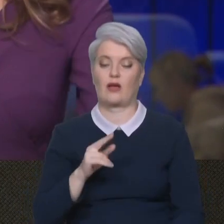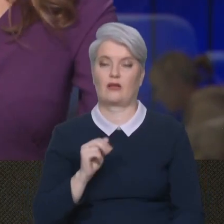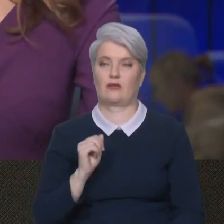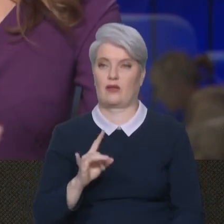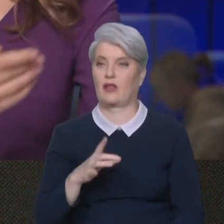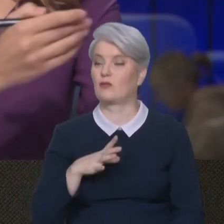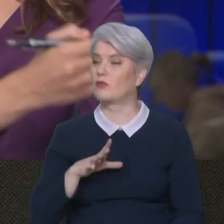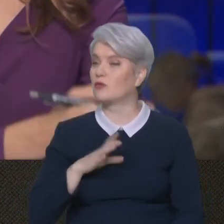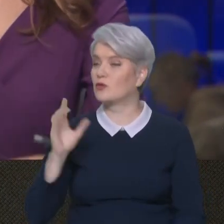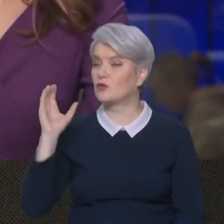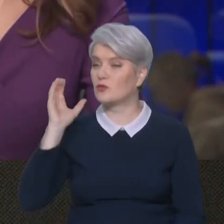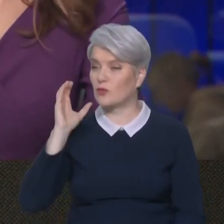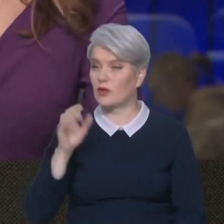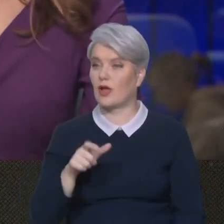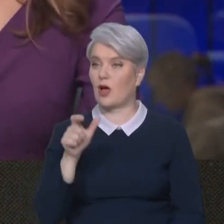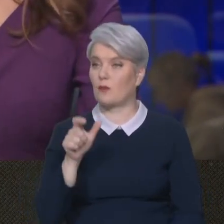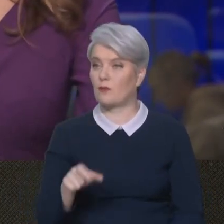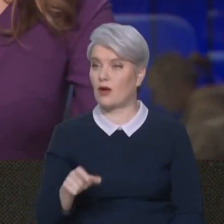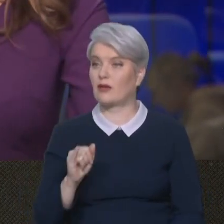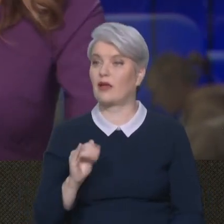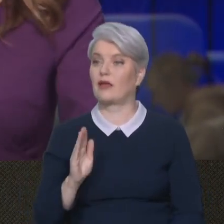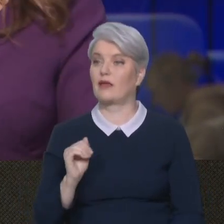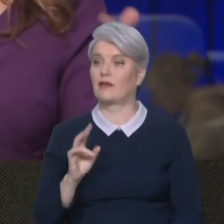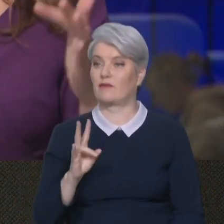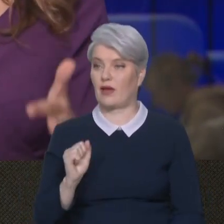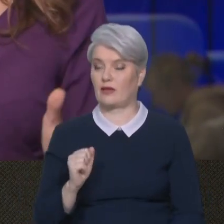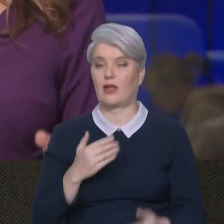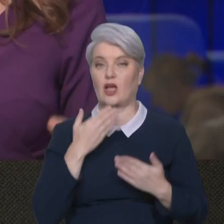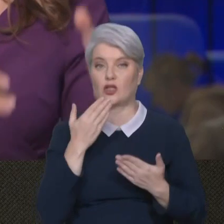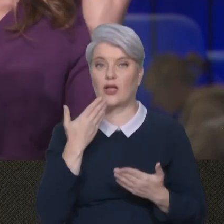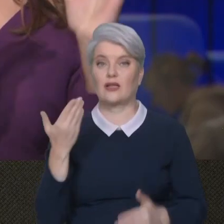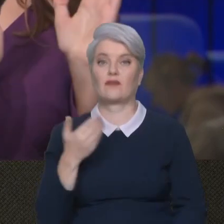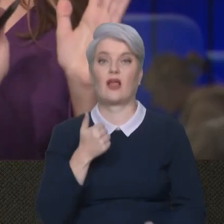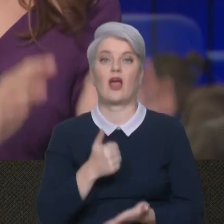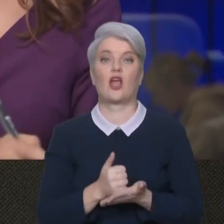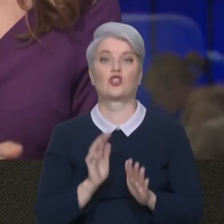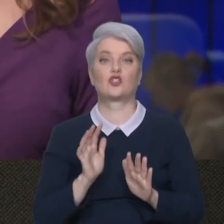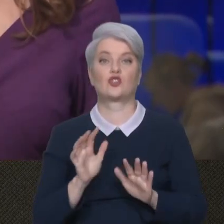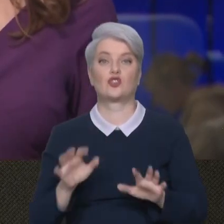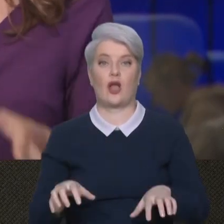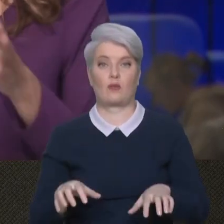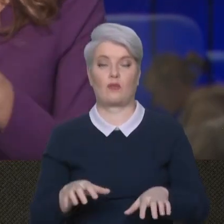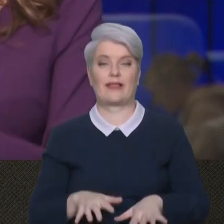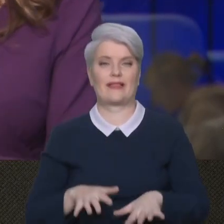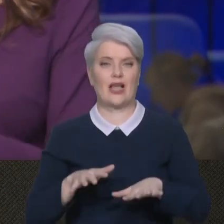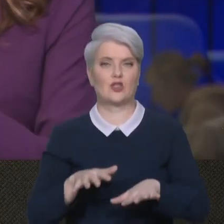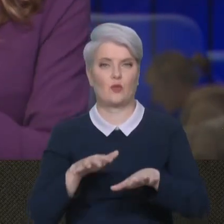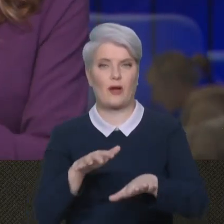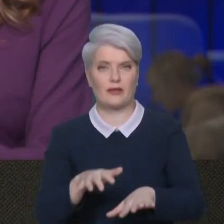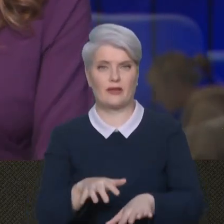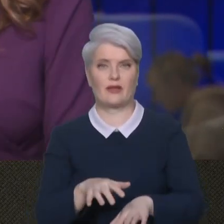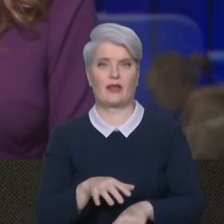послухали пана Івана. Я там читала зведення Генштабу ранково про наступальні дії. Наступальні дії Куп'янсько-Лиманські,